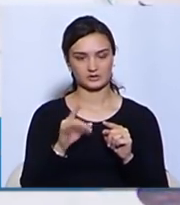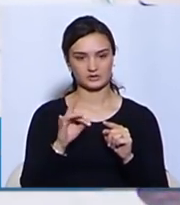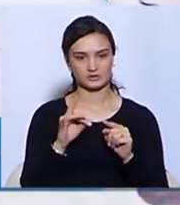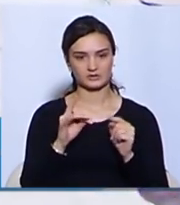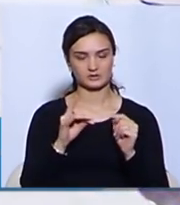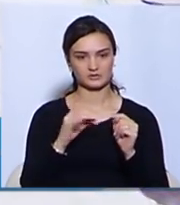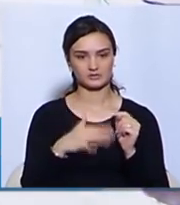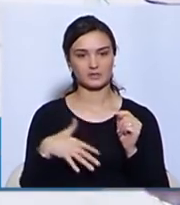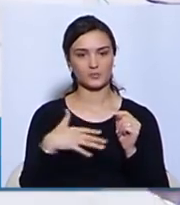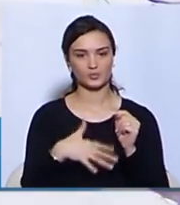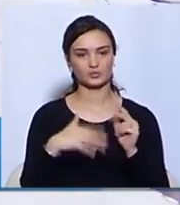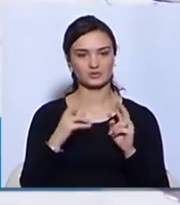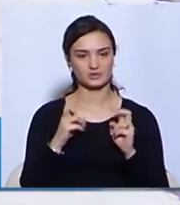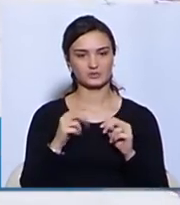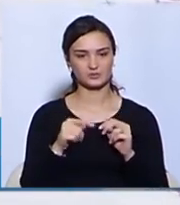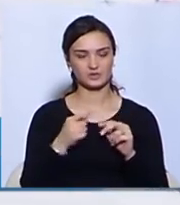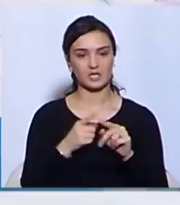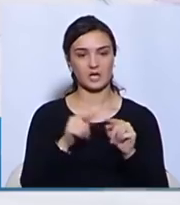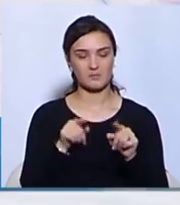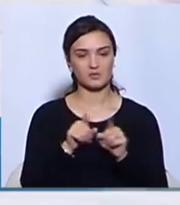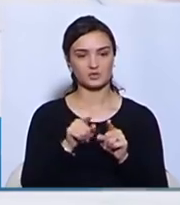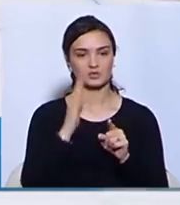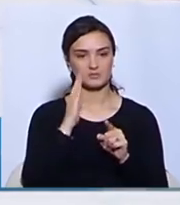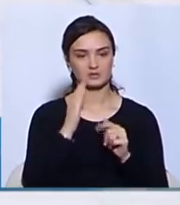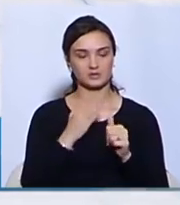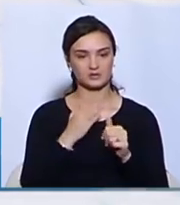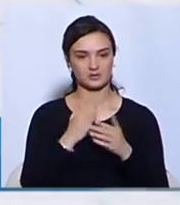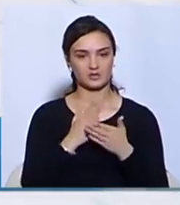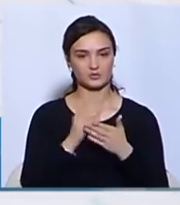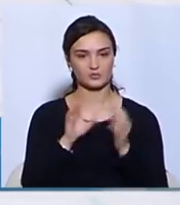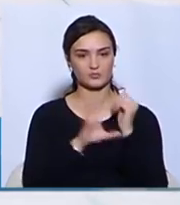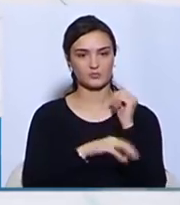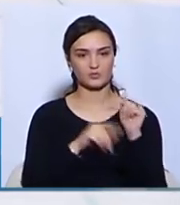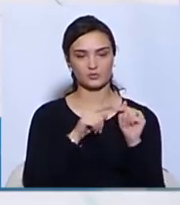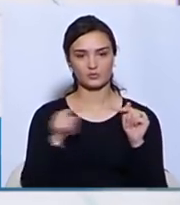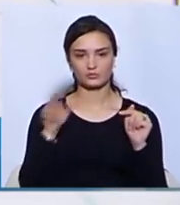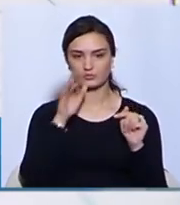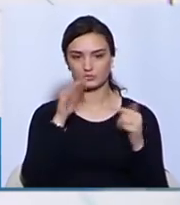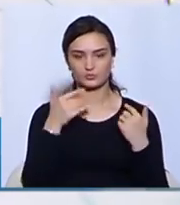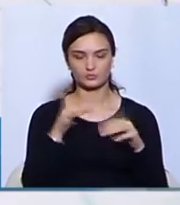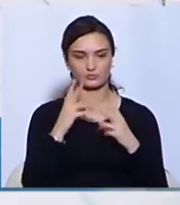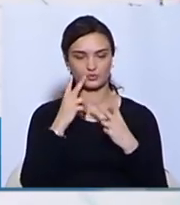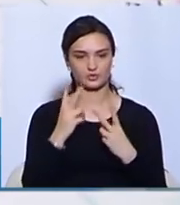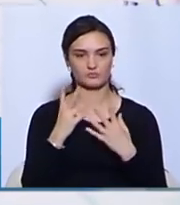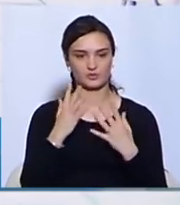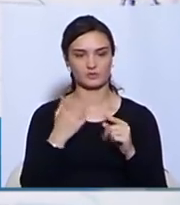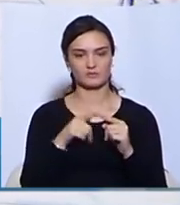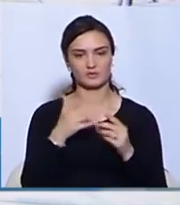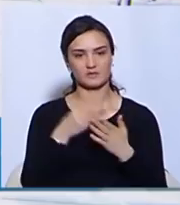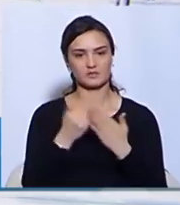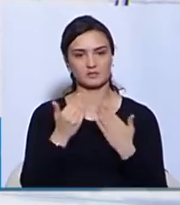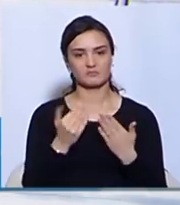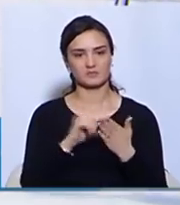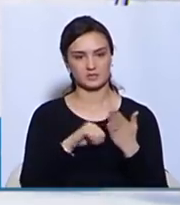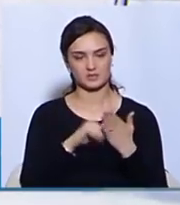რეპროდუქციული ფუნქციის. და ამაშიც მართალი ხართ, რომ ამ ბოლო ხანებში ეს ტენდენციები უფრო შეიმჩნევა. ამას თავისი